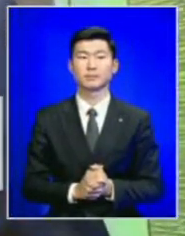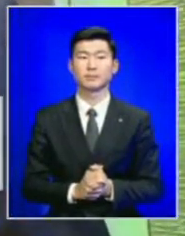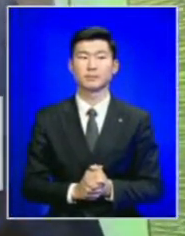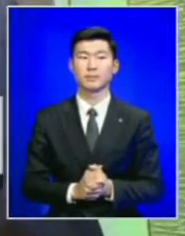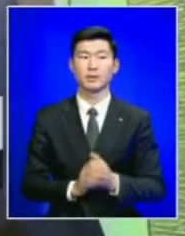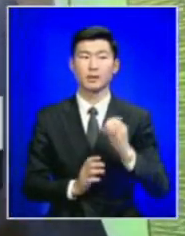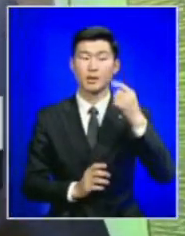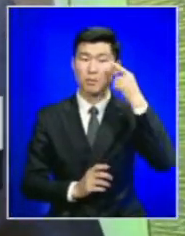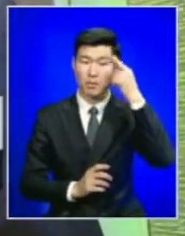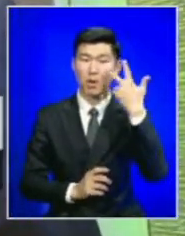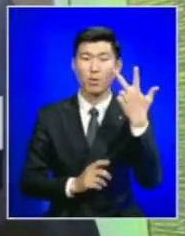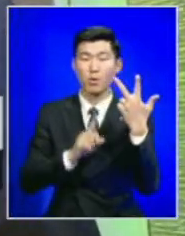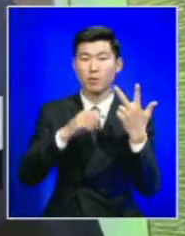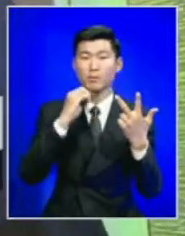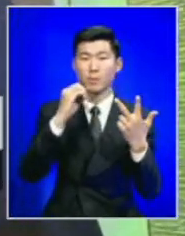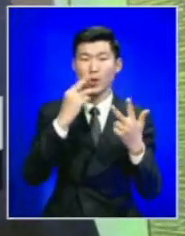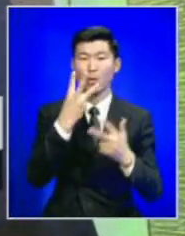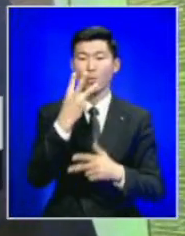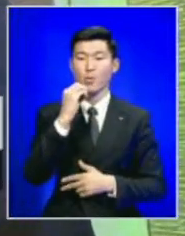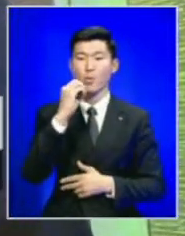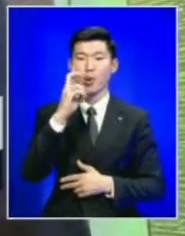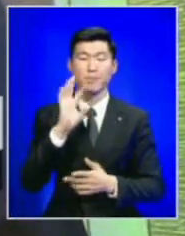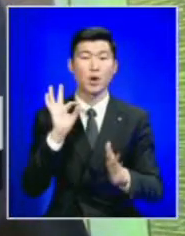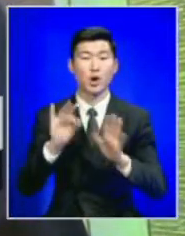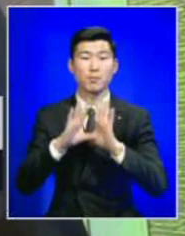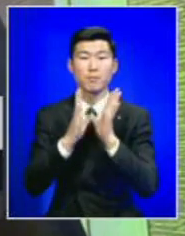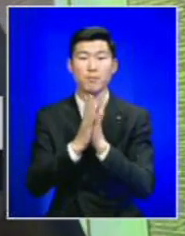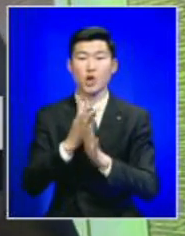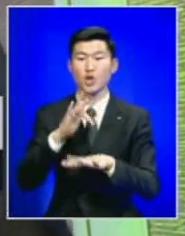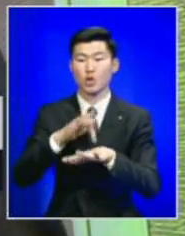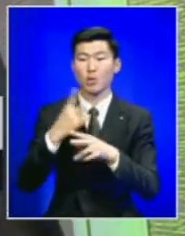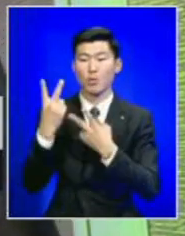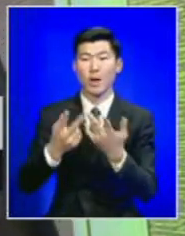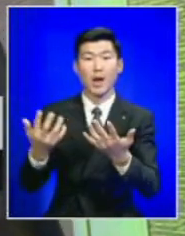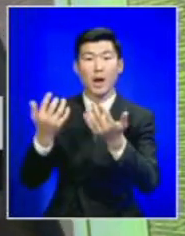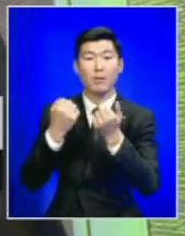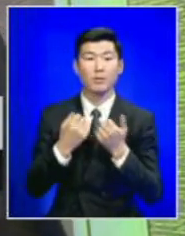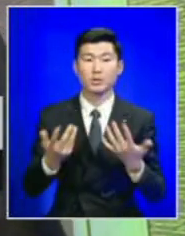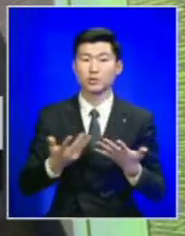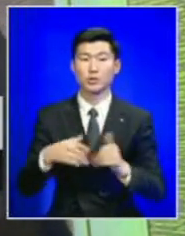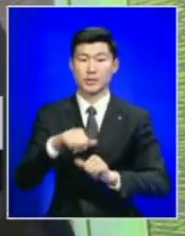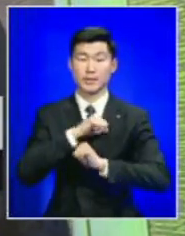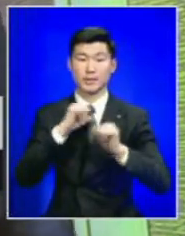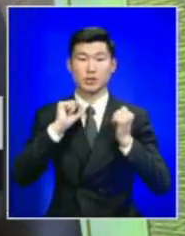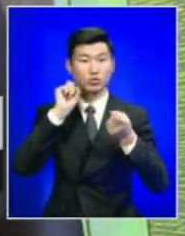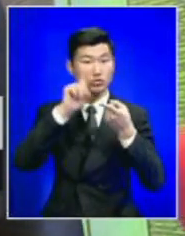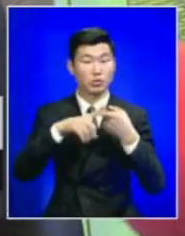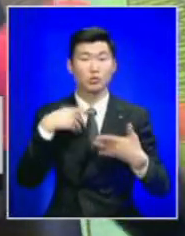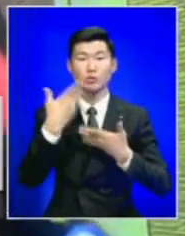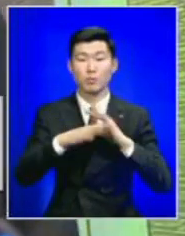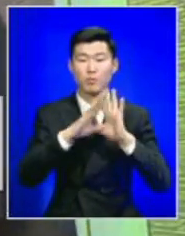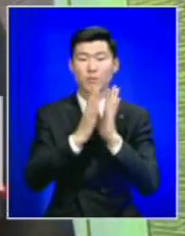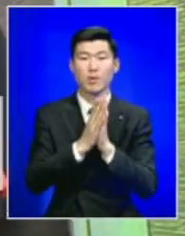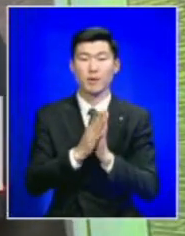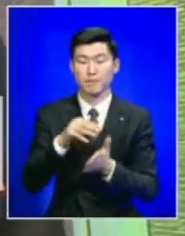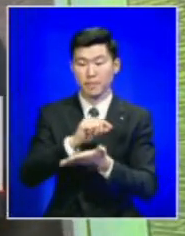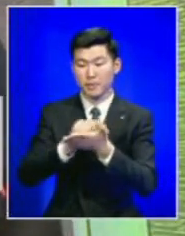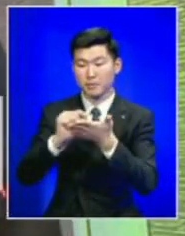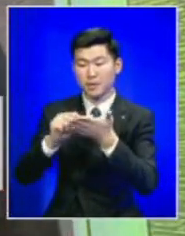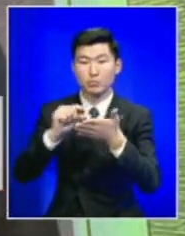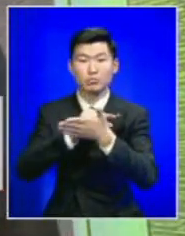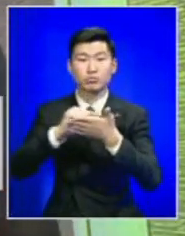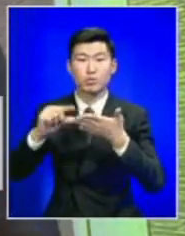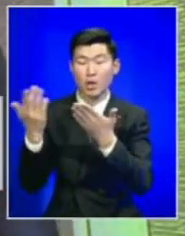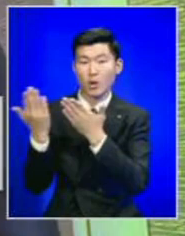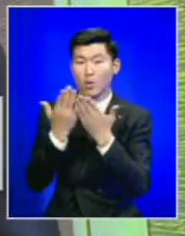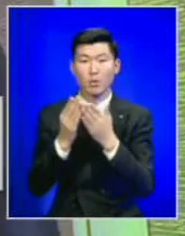E-Монгол 3.0-ыг веб дээр яваад орхоор төрийн үйлчилгээг авахар иргэдэд зориулаад тэр текстүүдийг нь